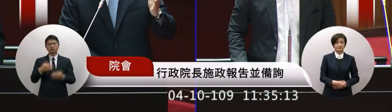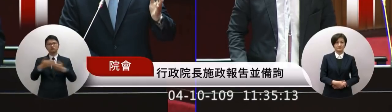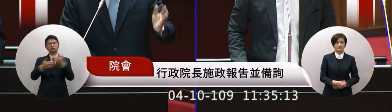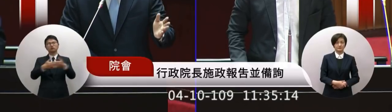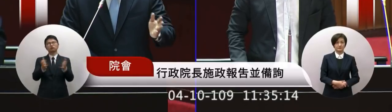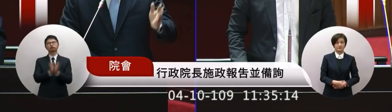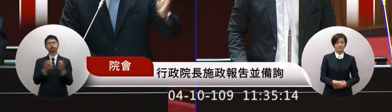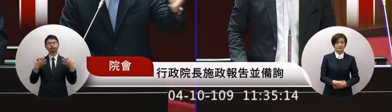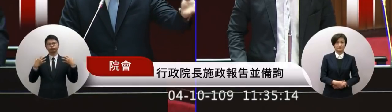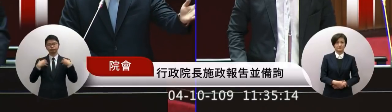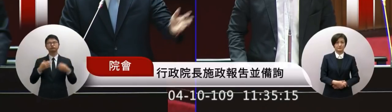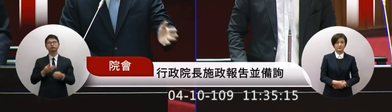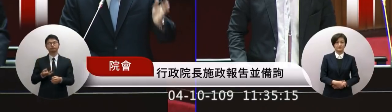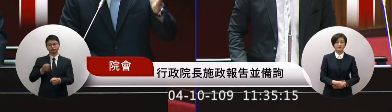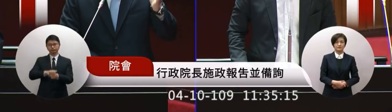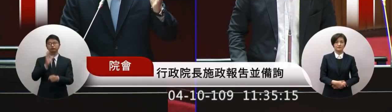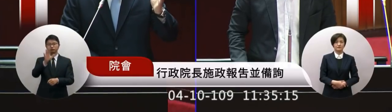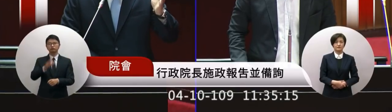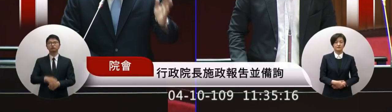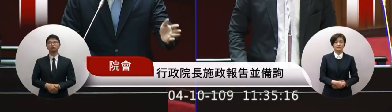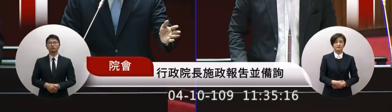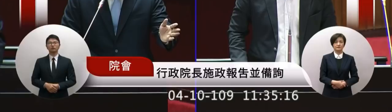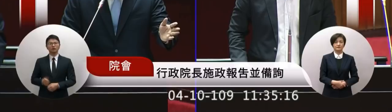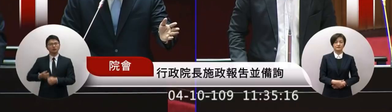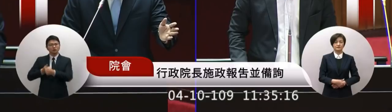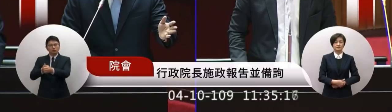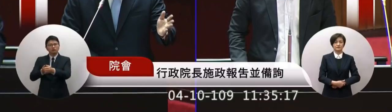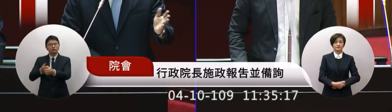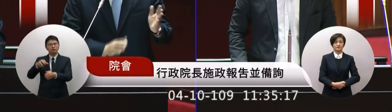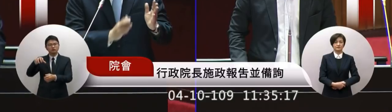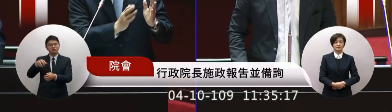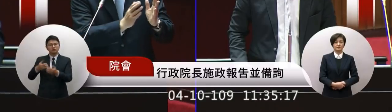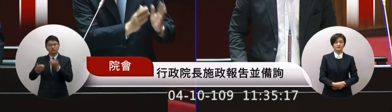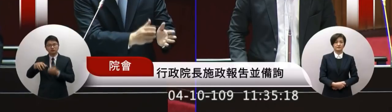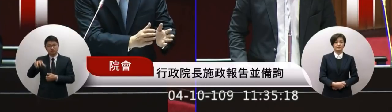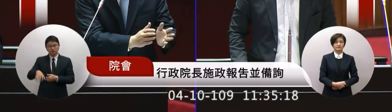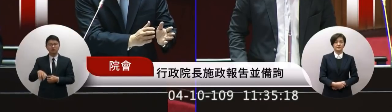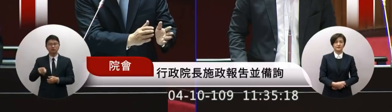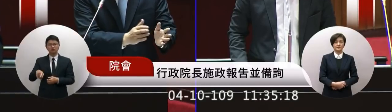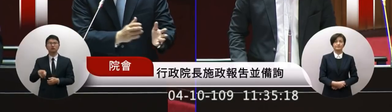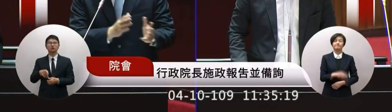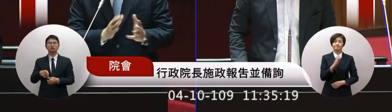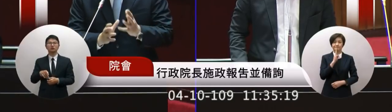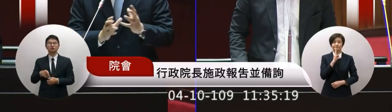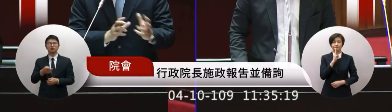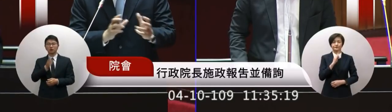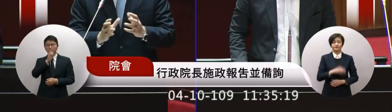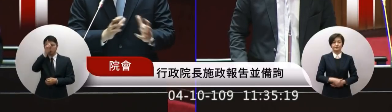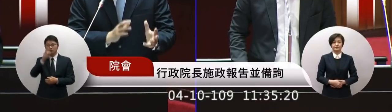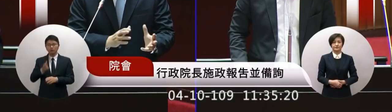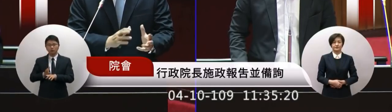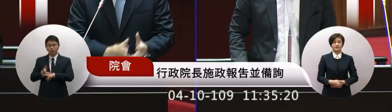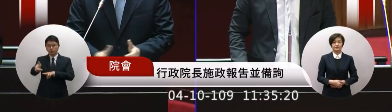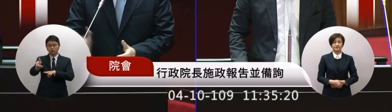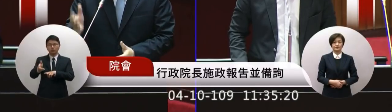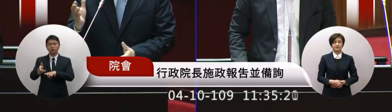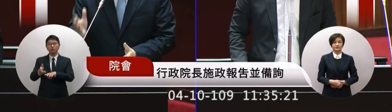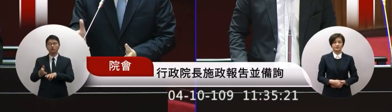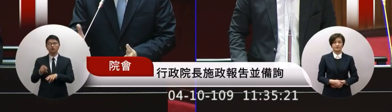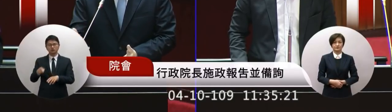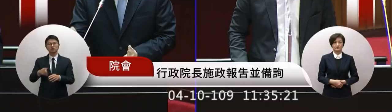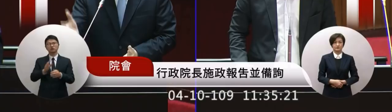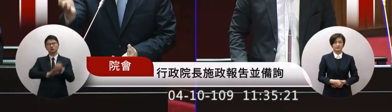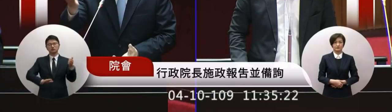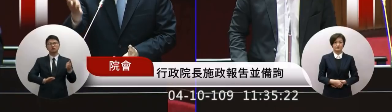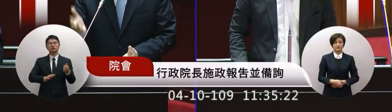拢堆分的这边，真侪还阁是单线。伊无双轨化，所以伊产生调度上的困难。你看，即摆海